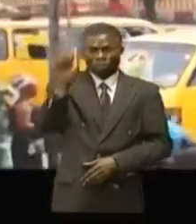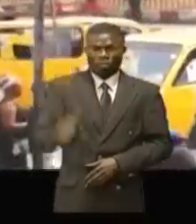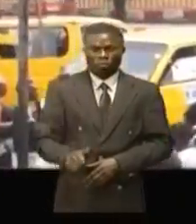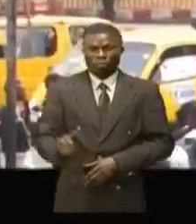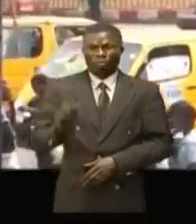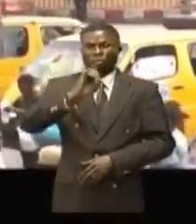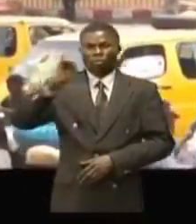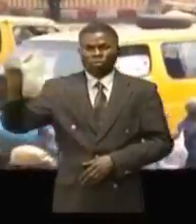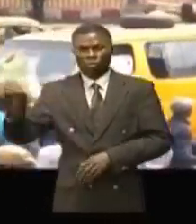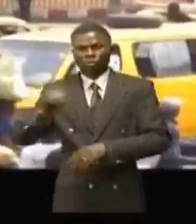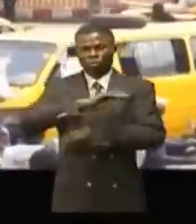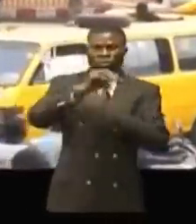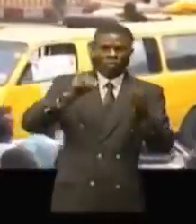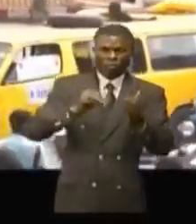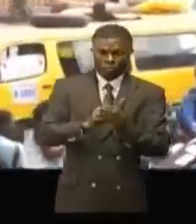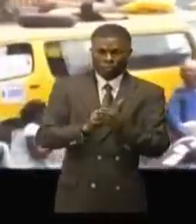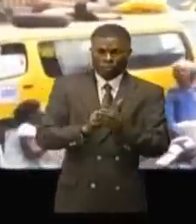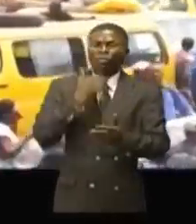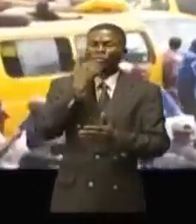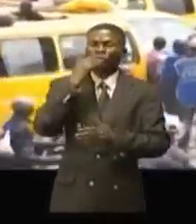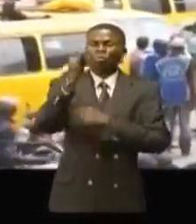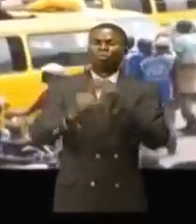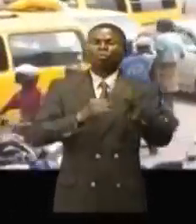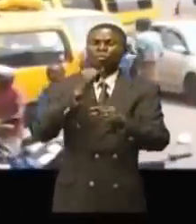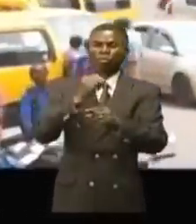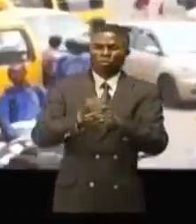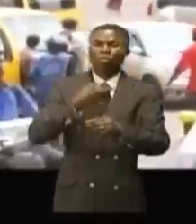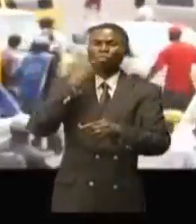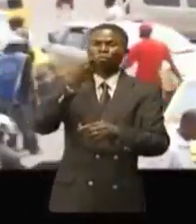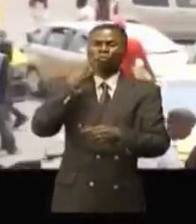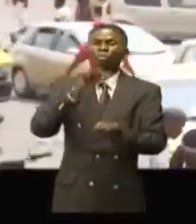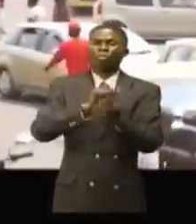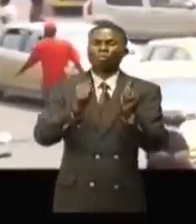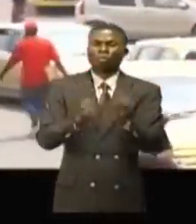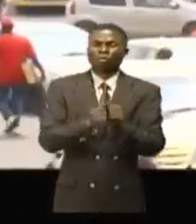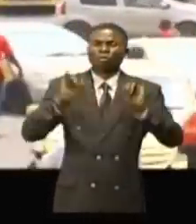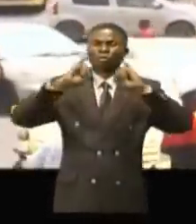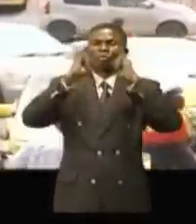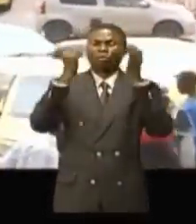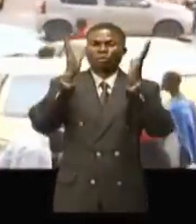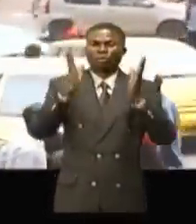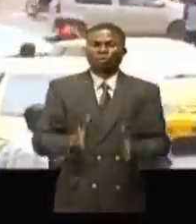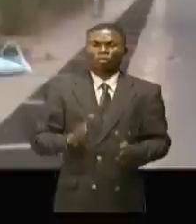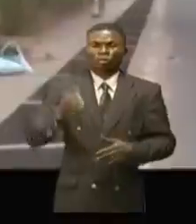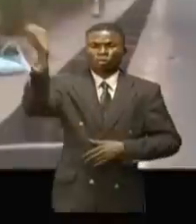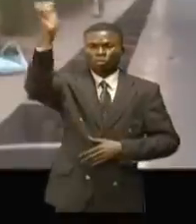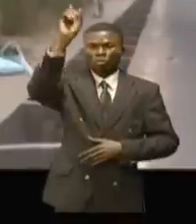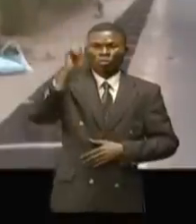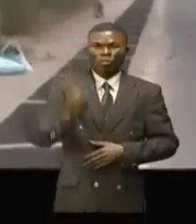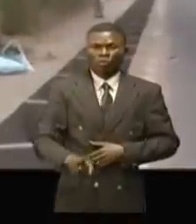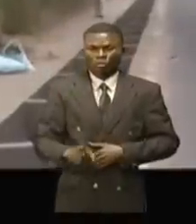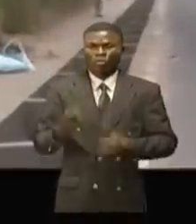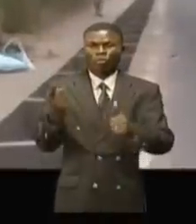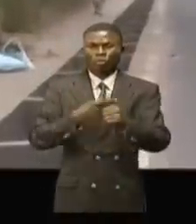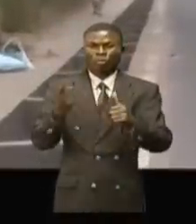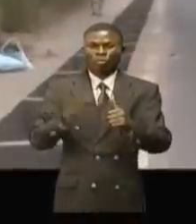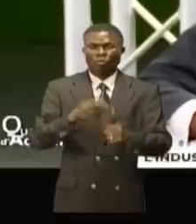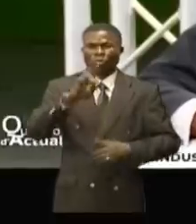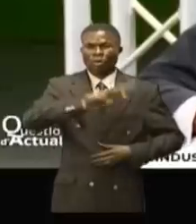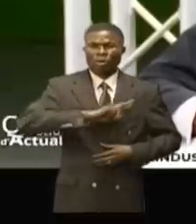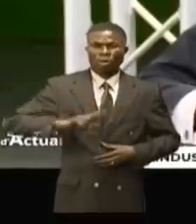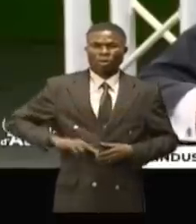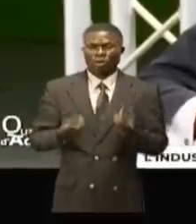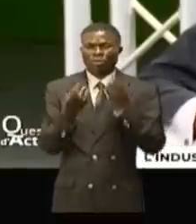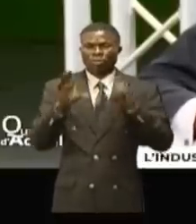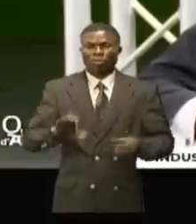haut fonctionnaire international Jean Bakolé a évoqué cette question de l'industrialisation de l'Afrique et particulièrement de la RDC.